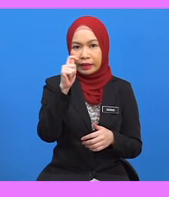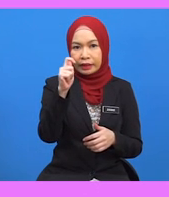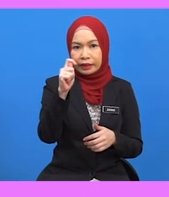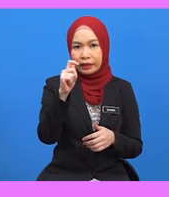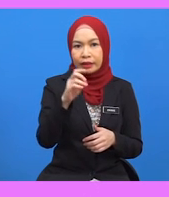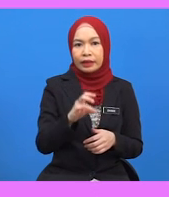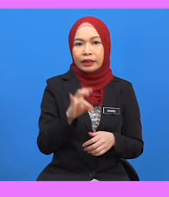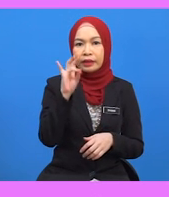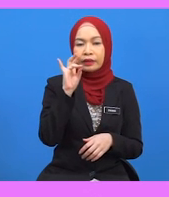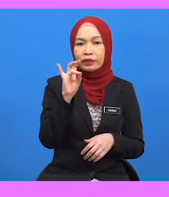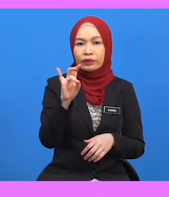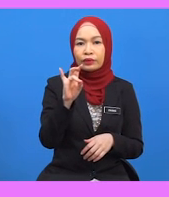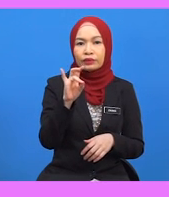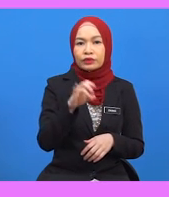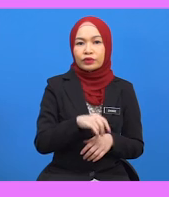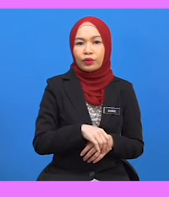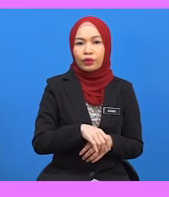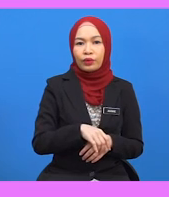I kurang daripada N.